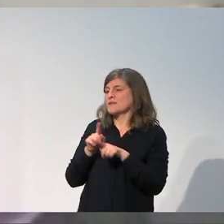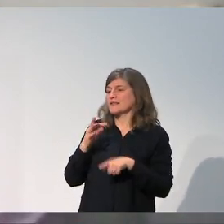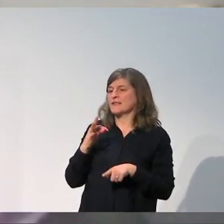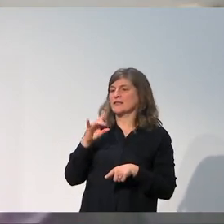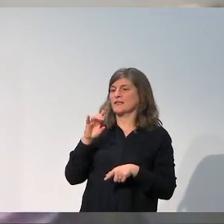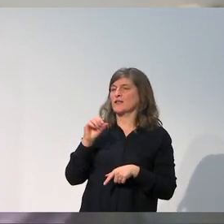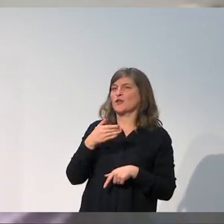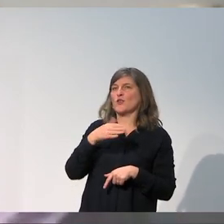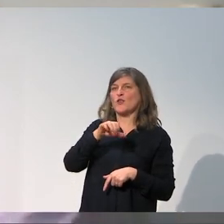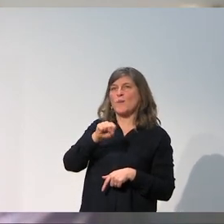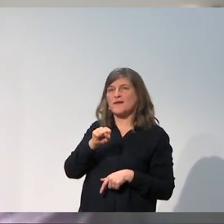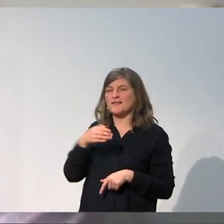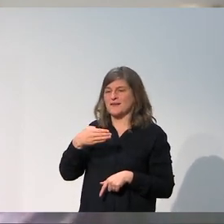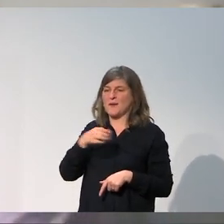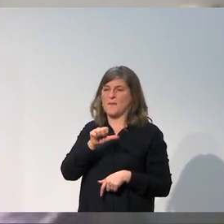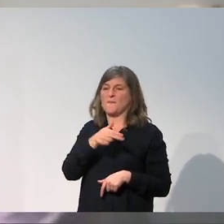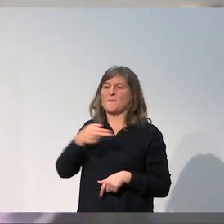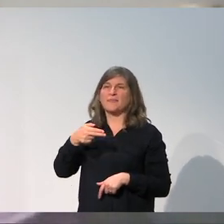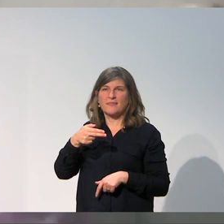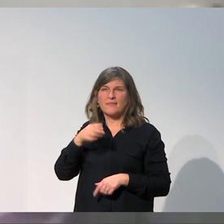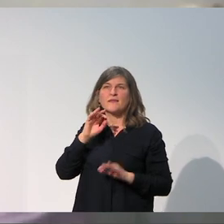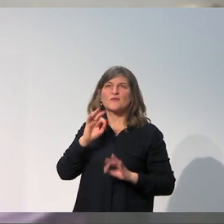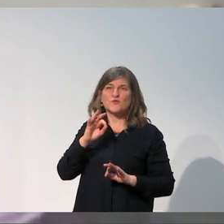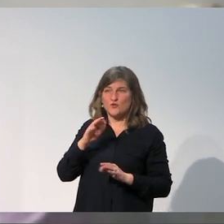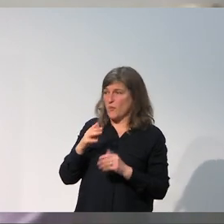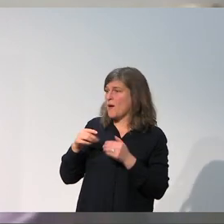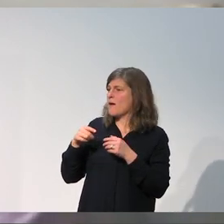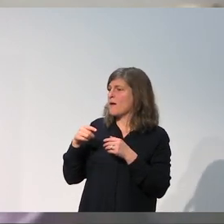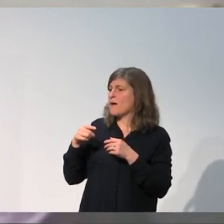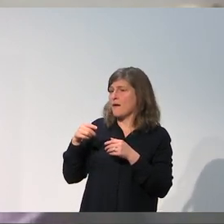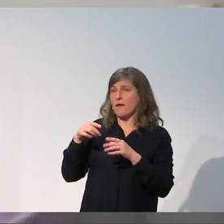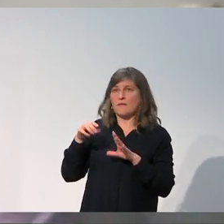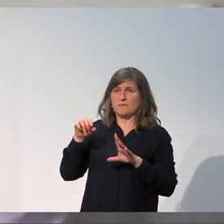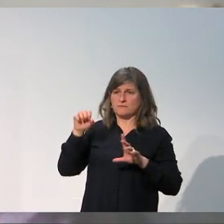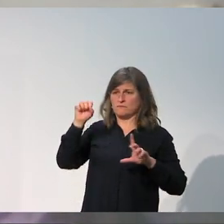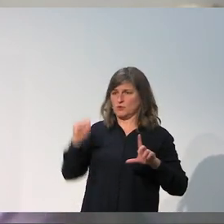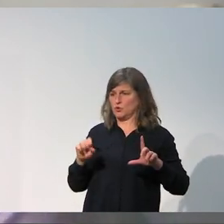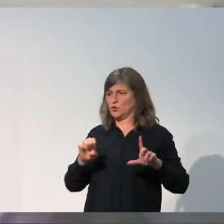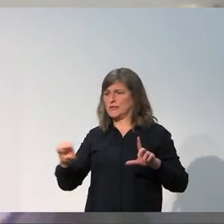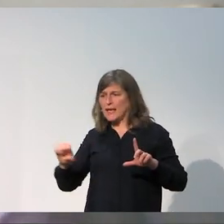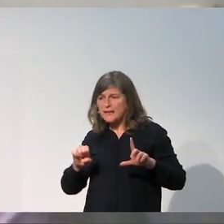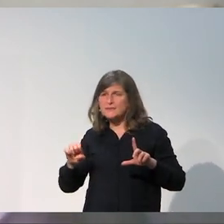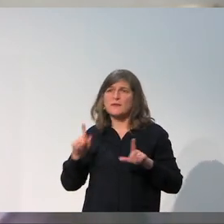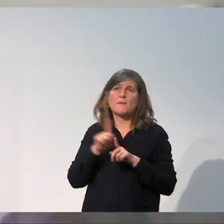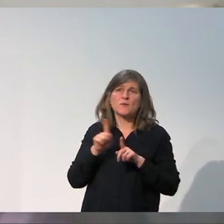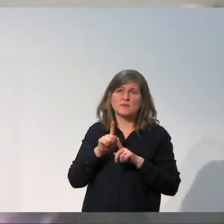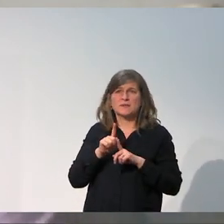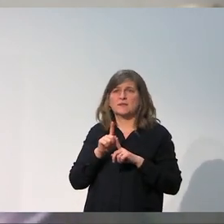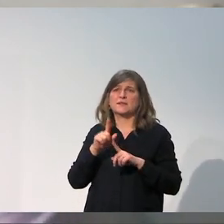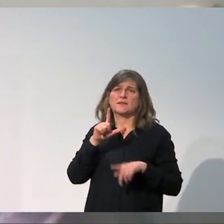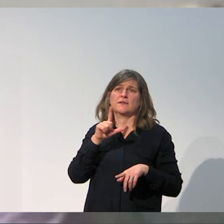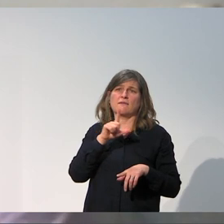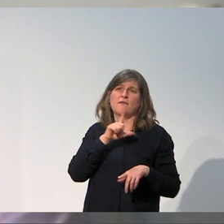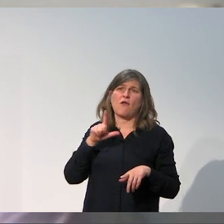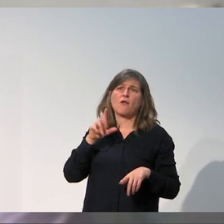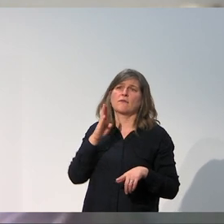qui est à Paris, tu vois, pas loin justement d'ici, dans la Côte d'Azur. Lord Byron qui descend également dans le sud,